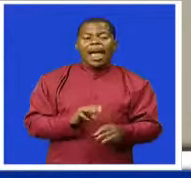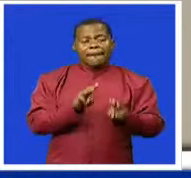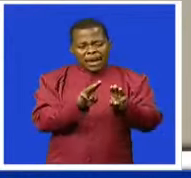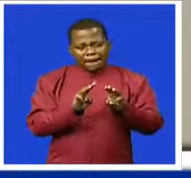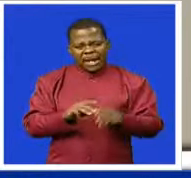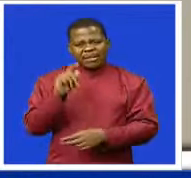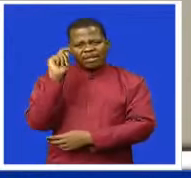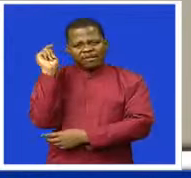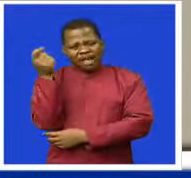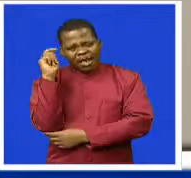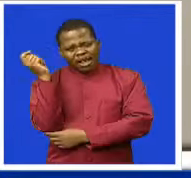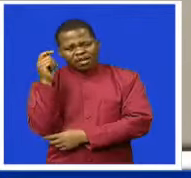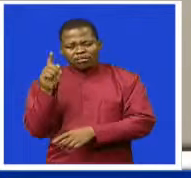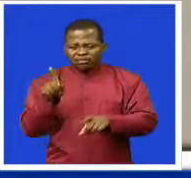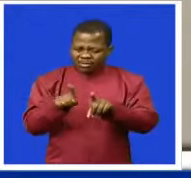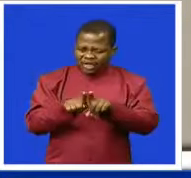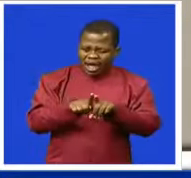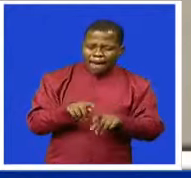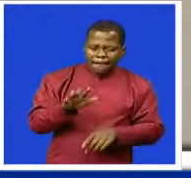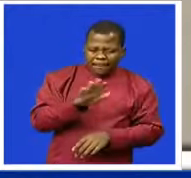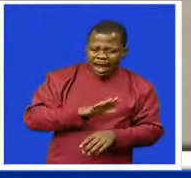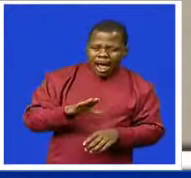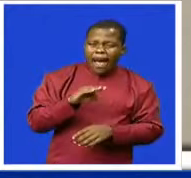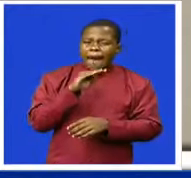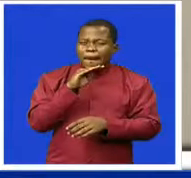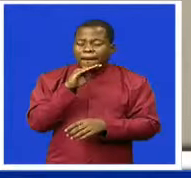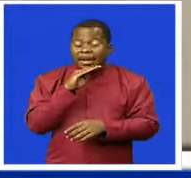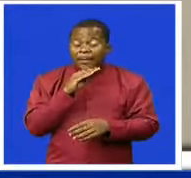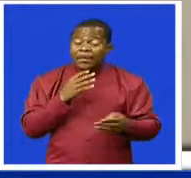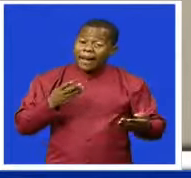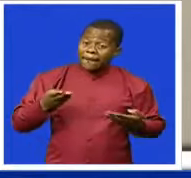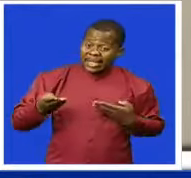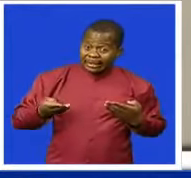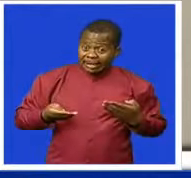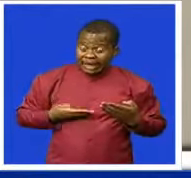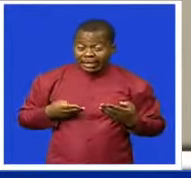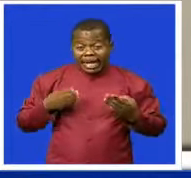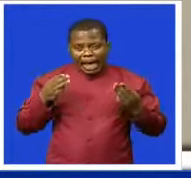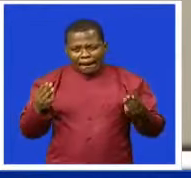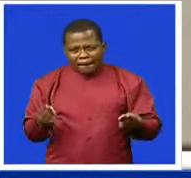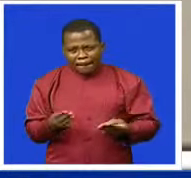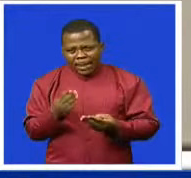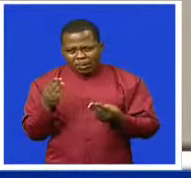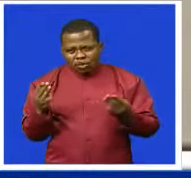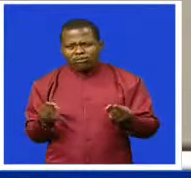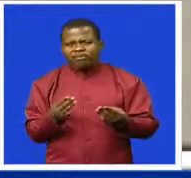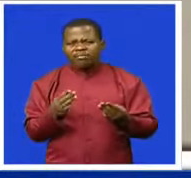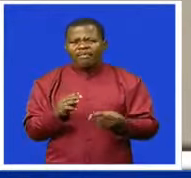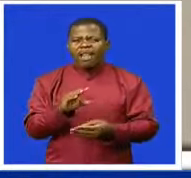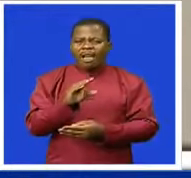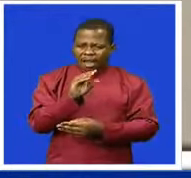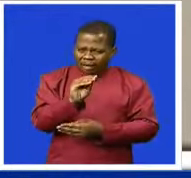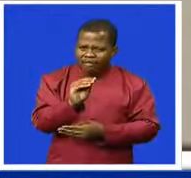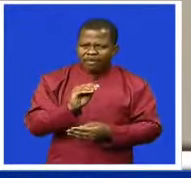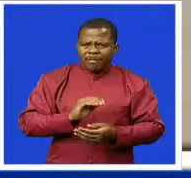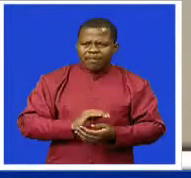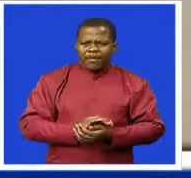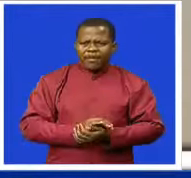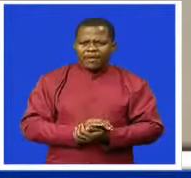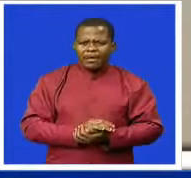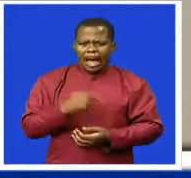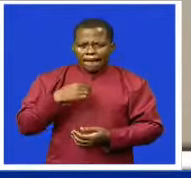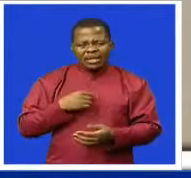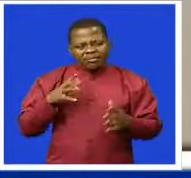lesebanjengathi bayaphuma bo finance manager lesebanjengathi emakhaya la kaso ngito ukukhuthaza nje ukuthi